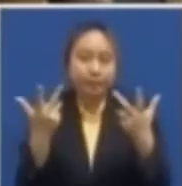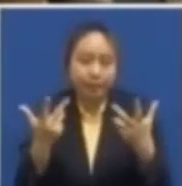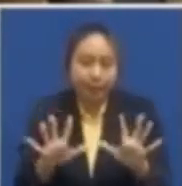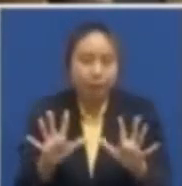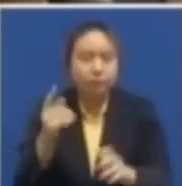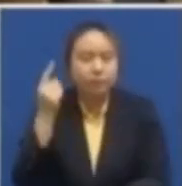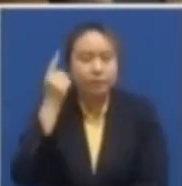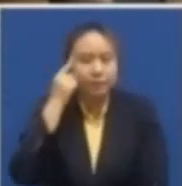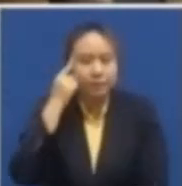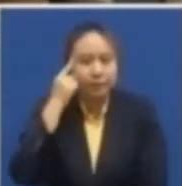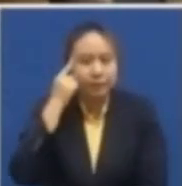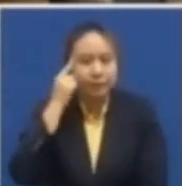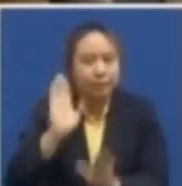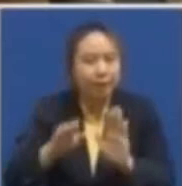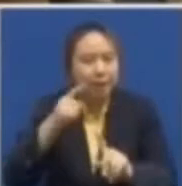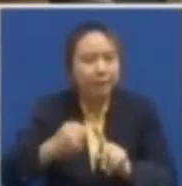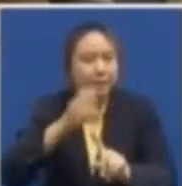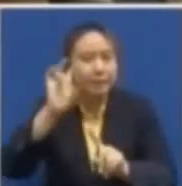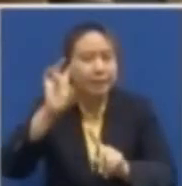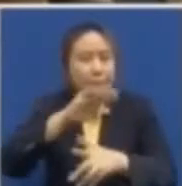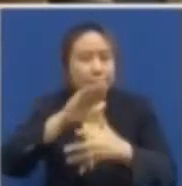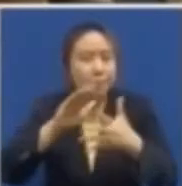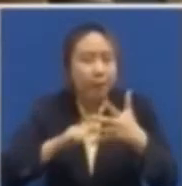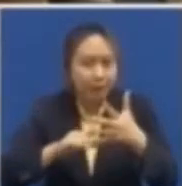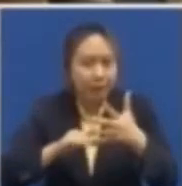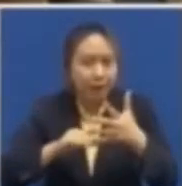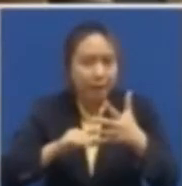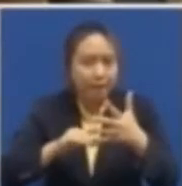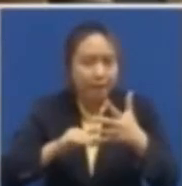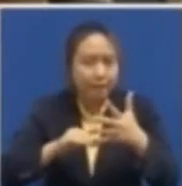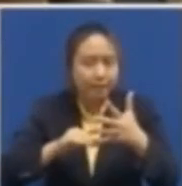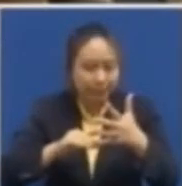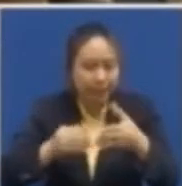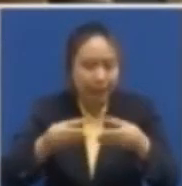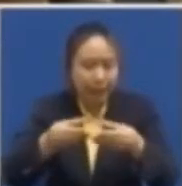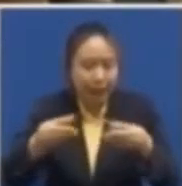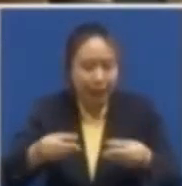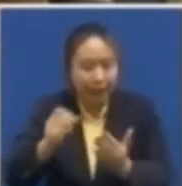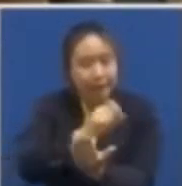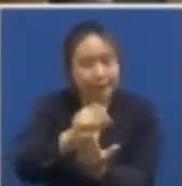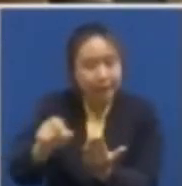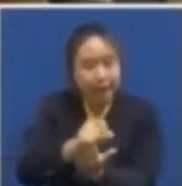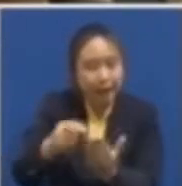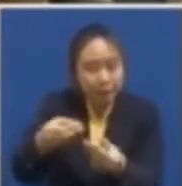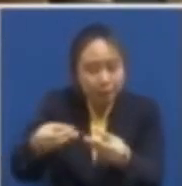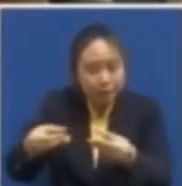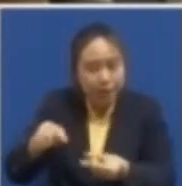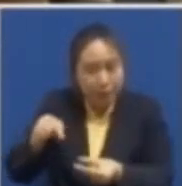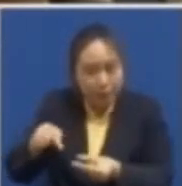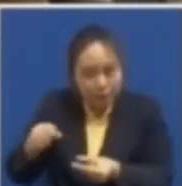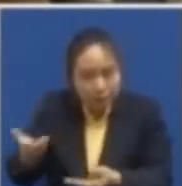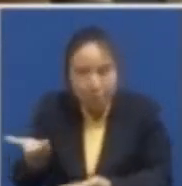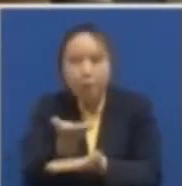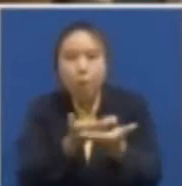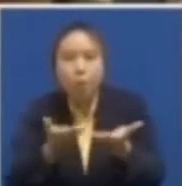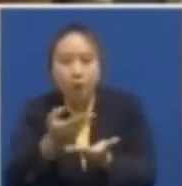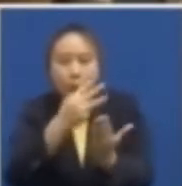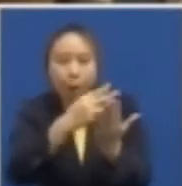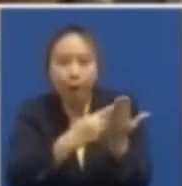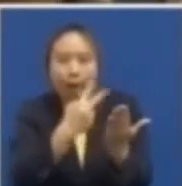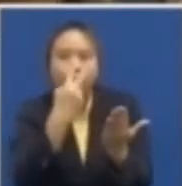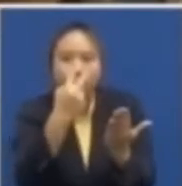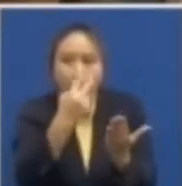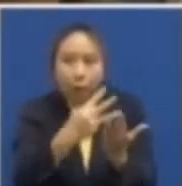ว่าปลายเดือนกรกฎาคมสามารถที่จะนำร่างดังกล่าวนี้เข้ามาพิจารณาในวาระ2และวาระ